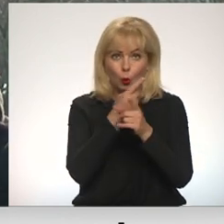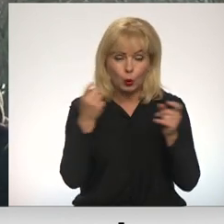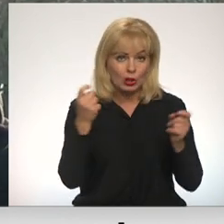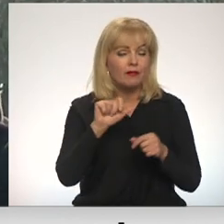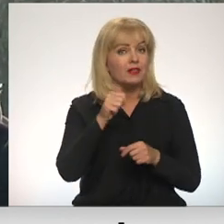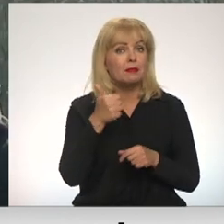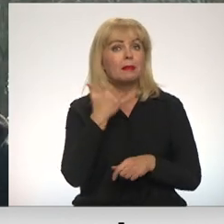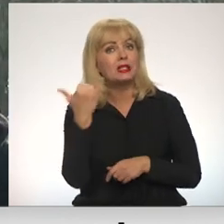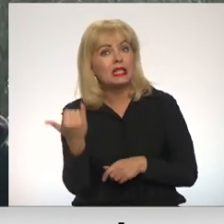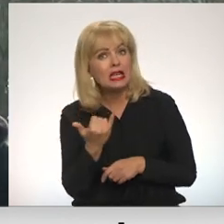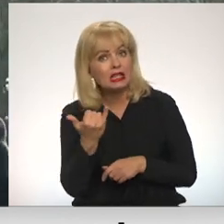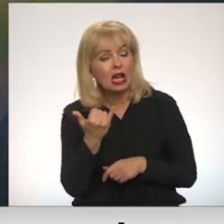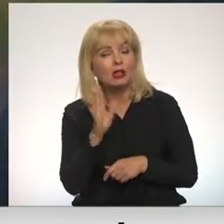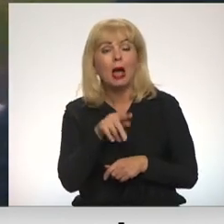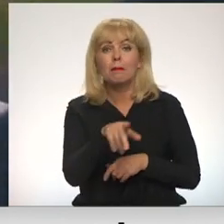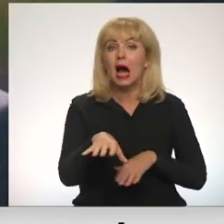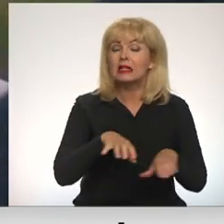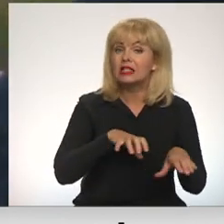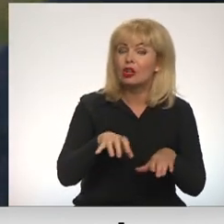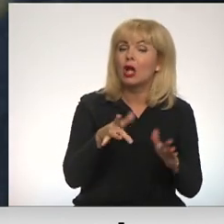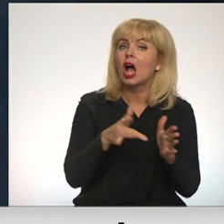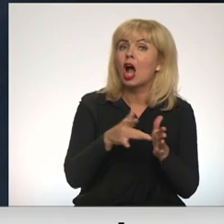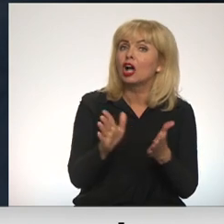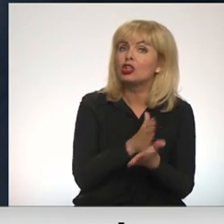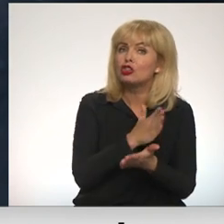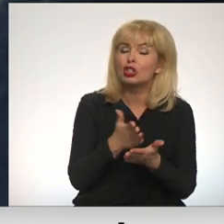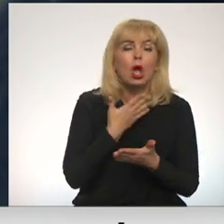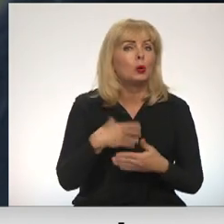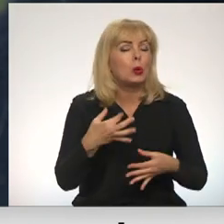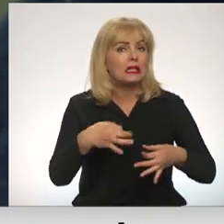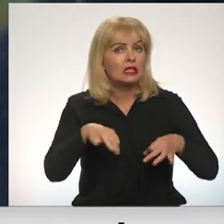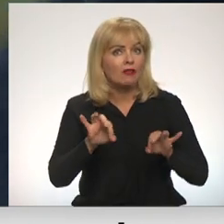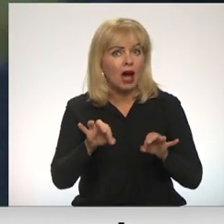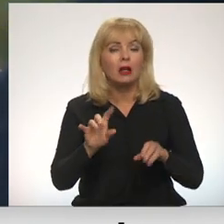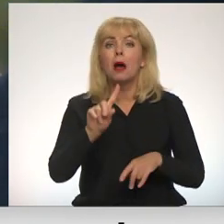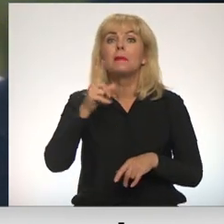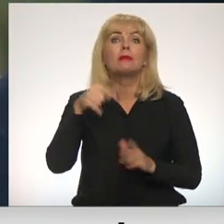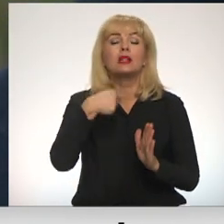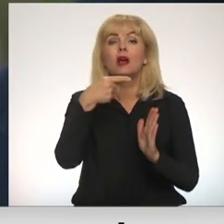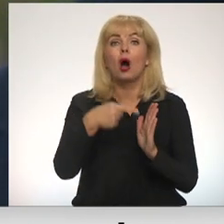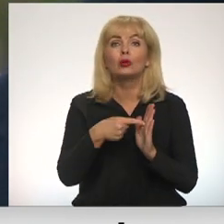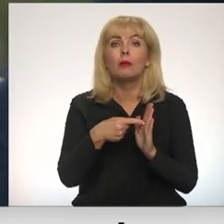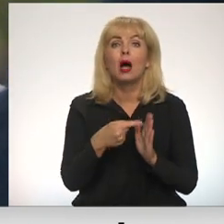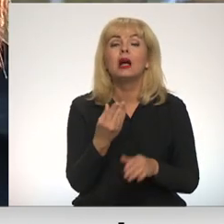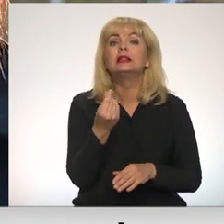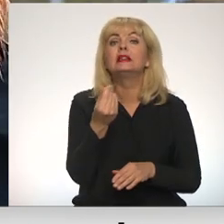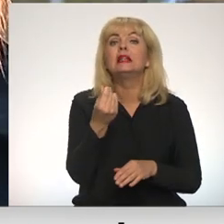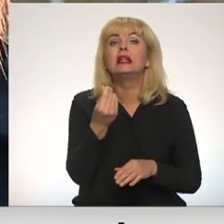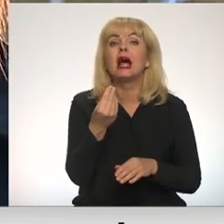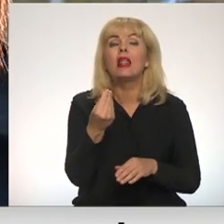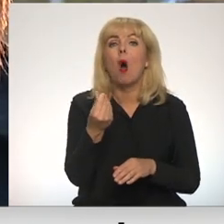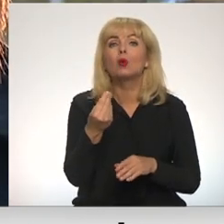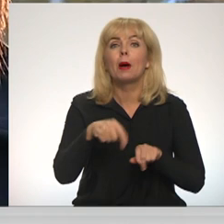vispirms interesējas vairāk par pašu dzīvnieku, piemēram, kāda šķirne, kas ir ļoti svarīgi, bet pirmais, ko jautā, par cik pārdod. Tā